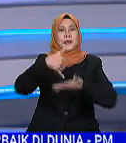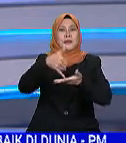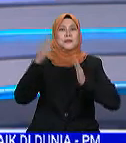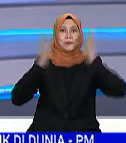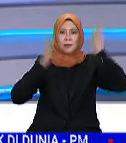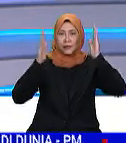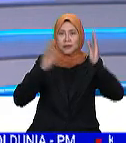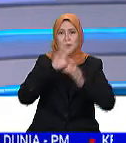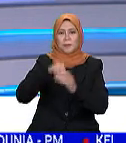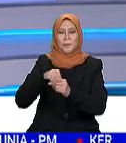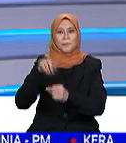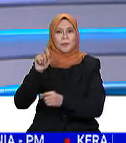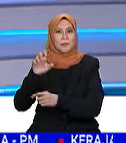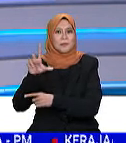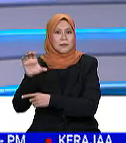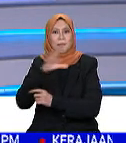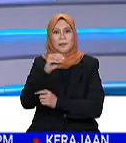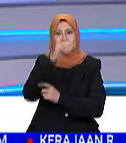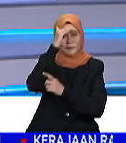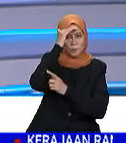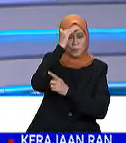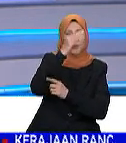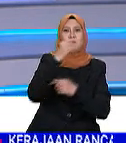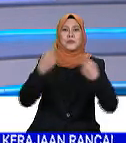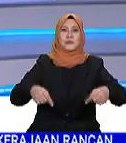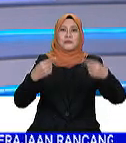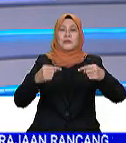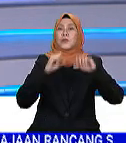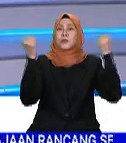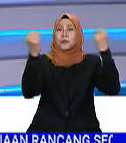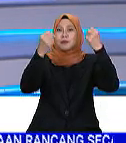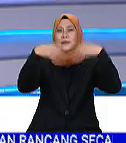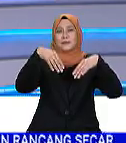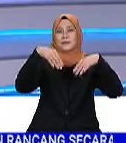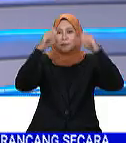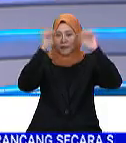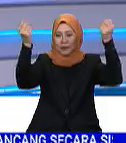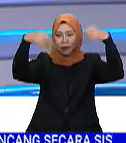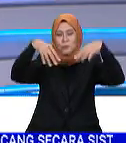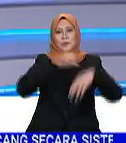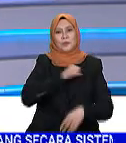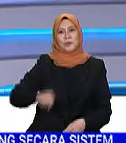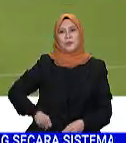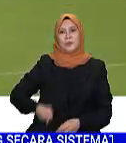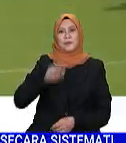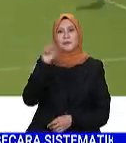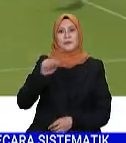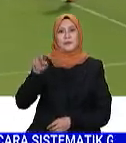melibatkan reaksi dan jdt di stadium Sultan Mizan Zainal Abidin selalu mengirimkan